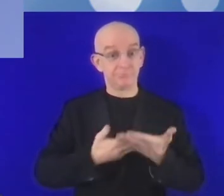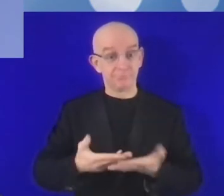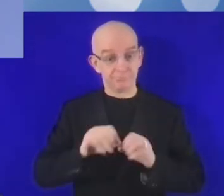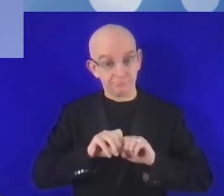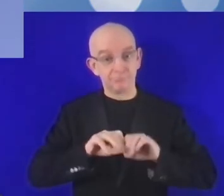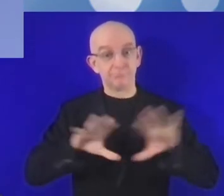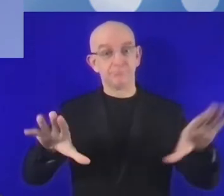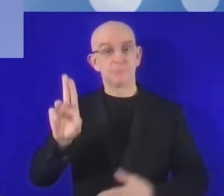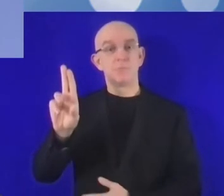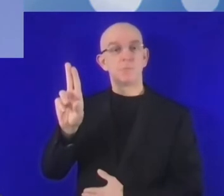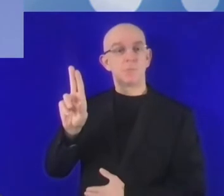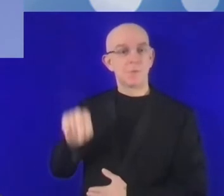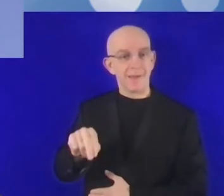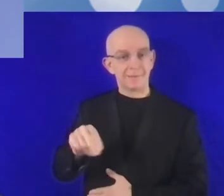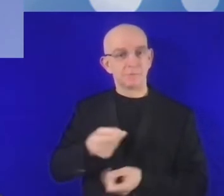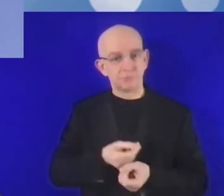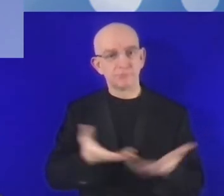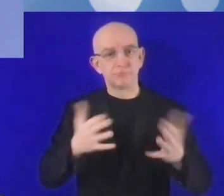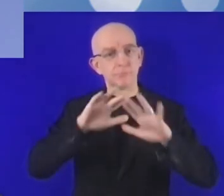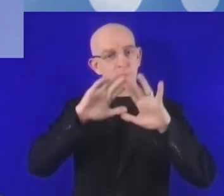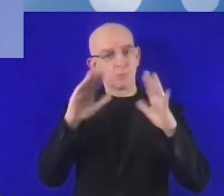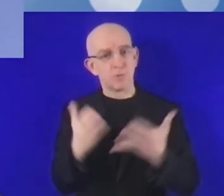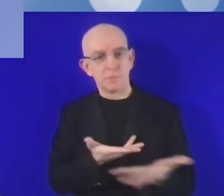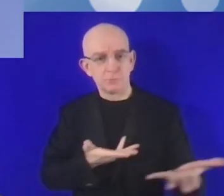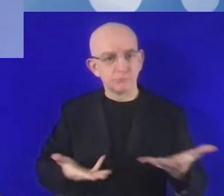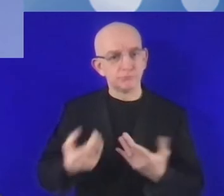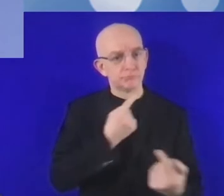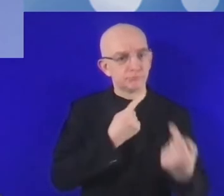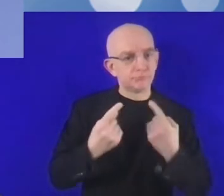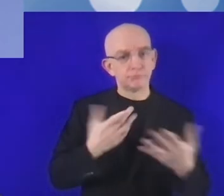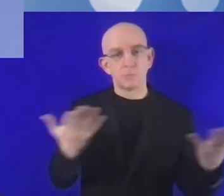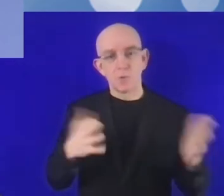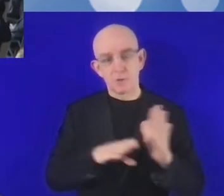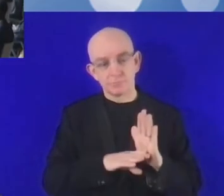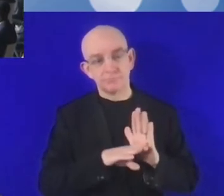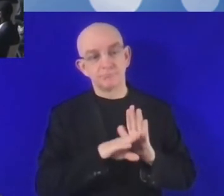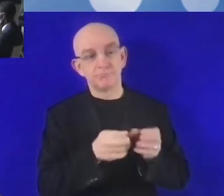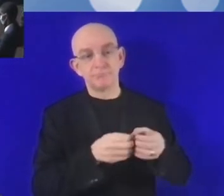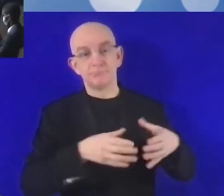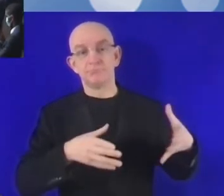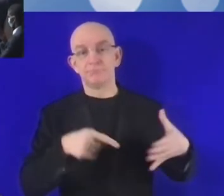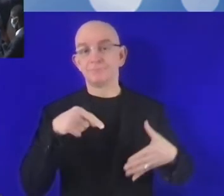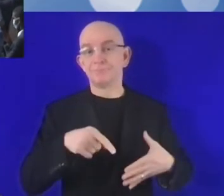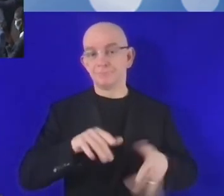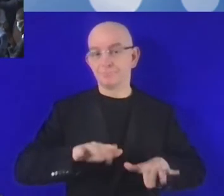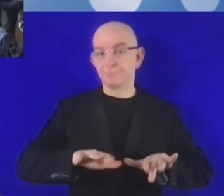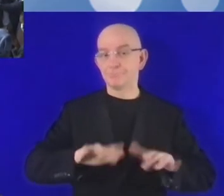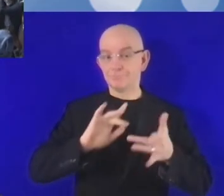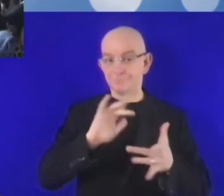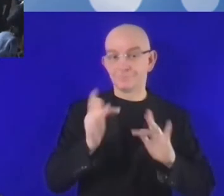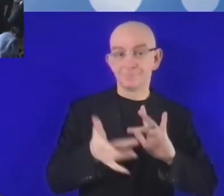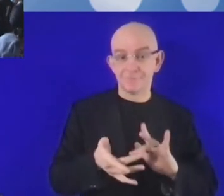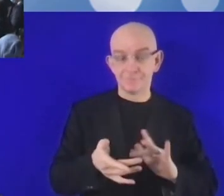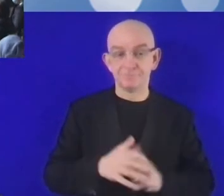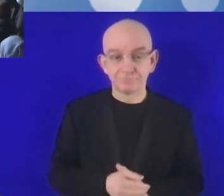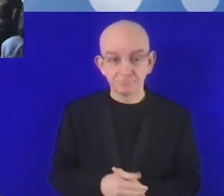C'est justement ici que se tiendra une discussion internationale sur le développement d'Internet. Je m'appelle Agata Konarska, je